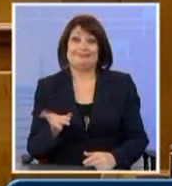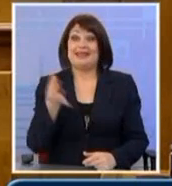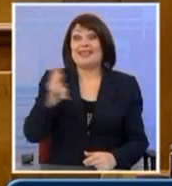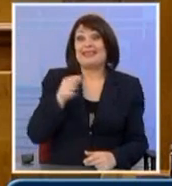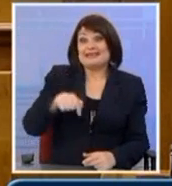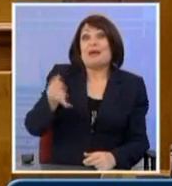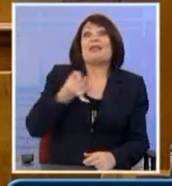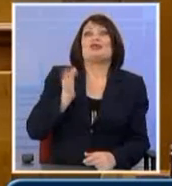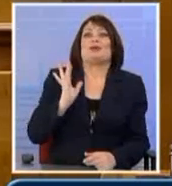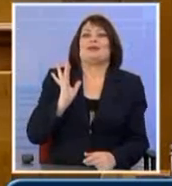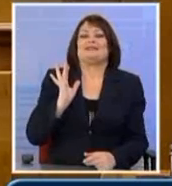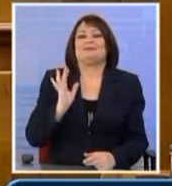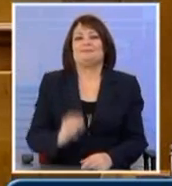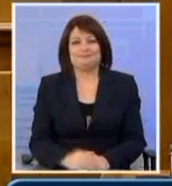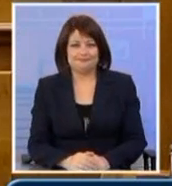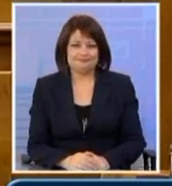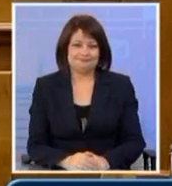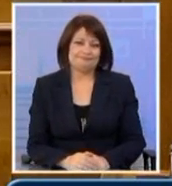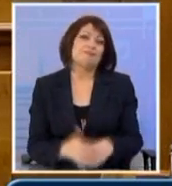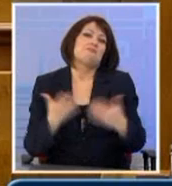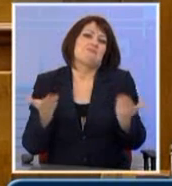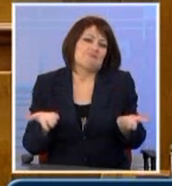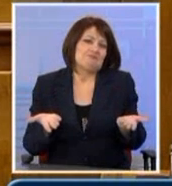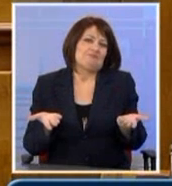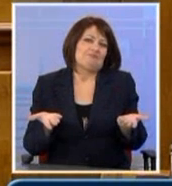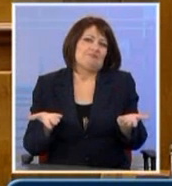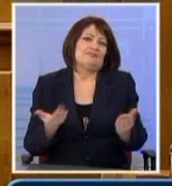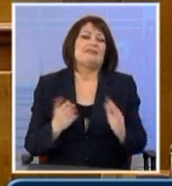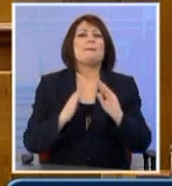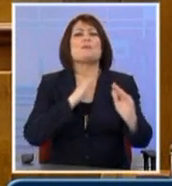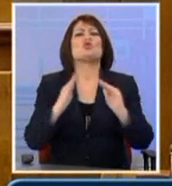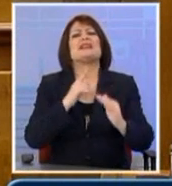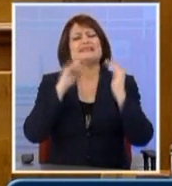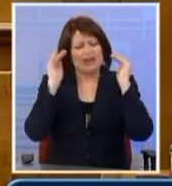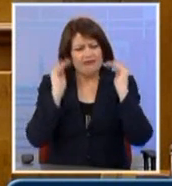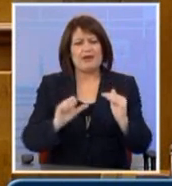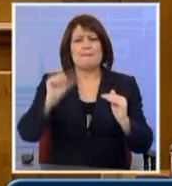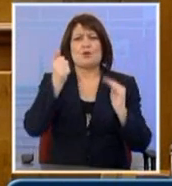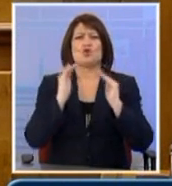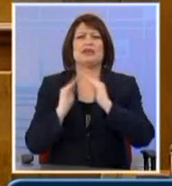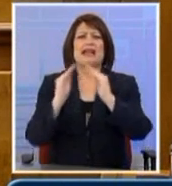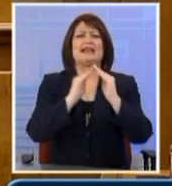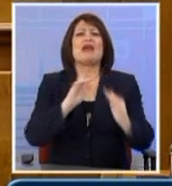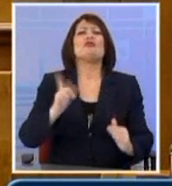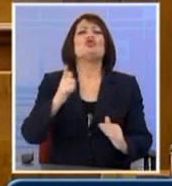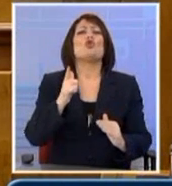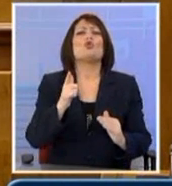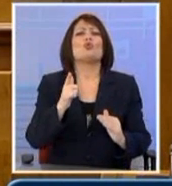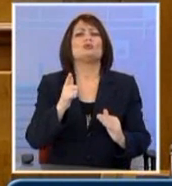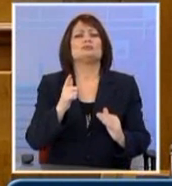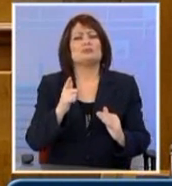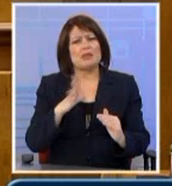είπατε σήμερα. Δεν πρόκειται λοιπόν να αρθεί η προστασία της πρώτης κατοικίας του φτωχού και μεσαίου